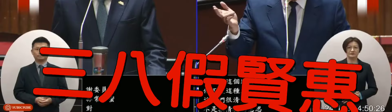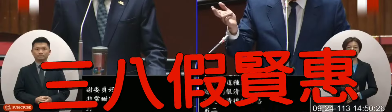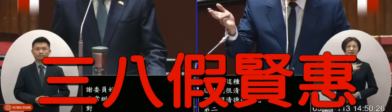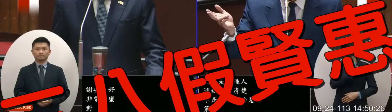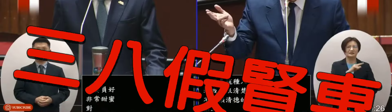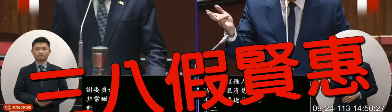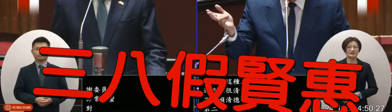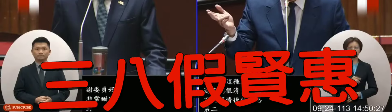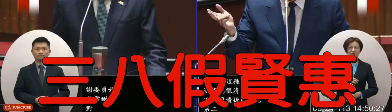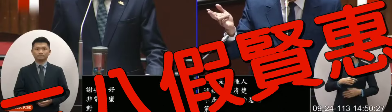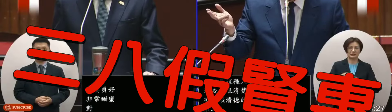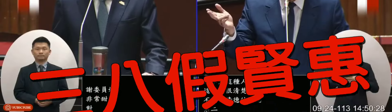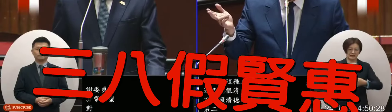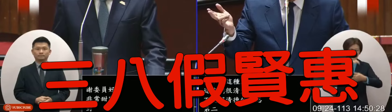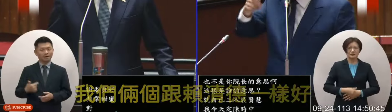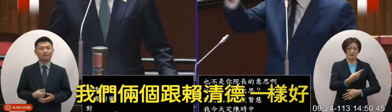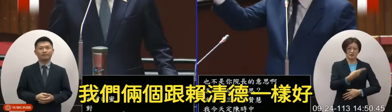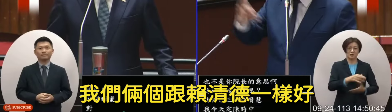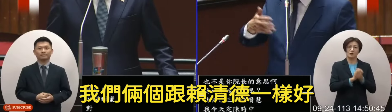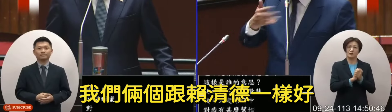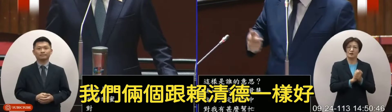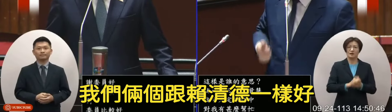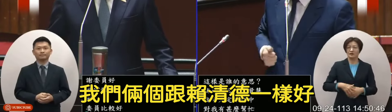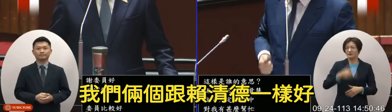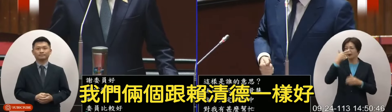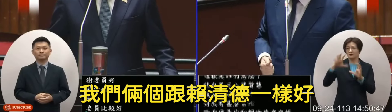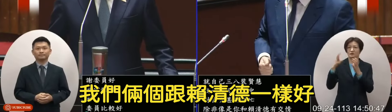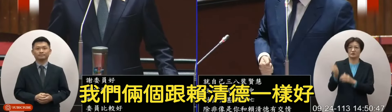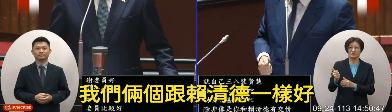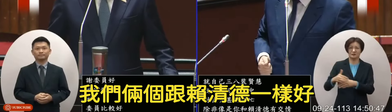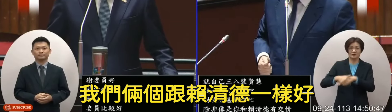三八家现会啊！咱两个看大清就变好